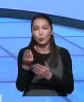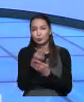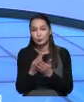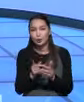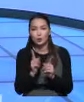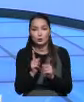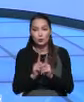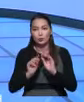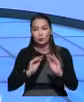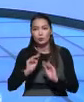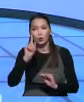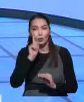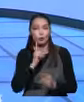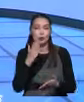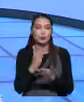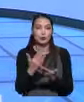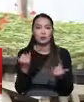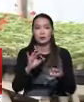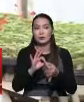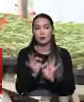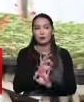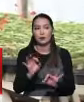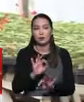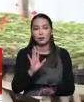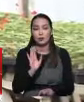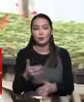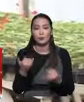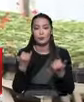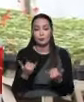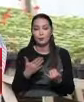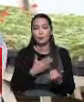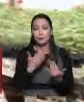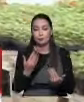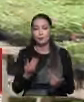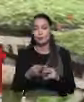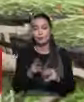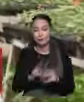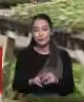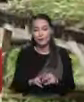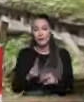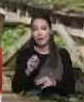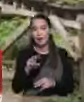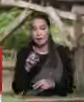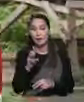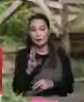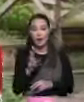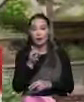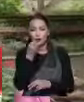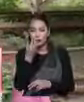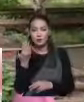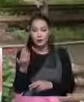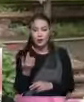бедерлеуге қолайлы. Толырақ тілшіміз баяндайды. Бүгін біз шалғындық қастамақ гүлдерін арнай ыдыстарға